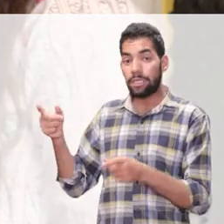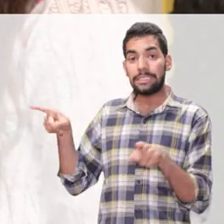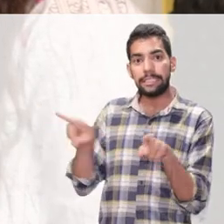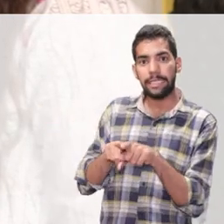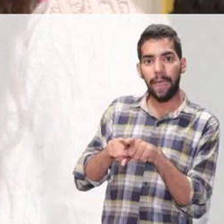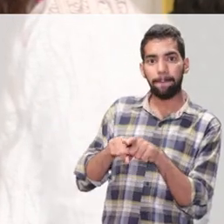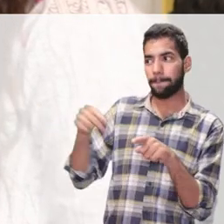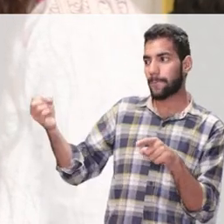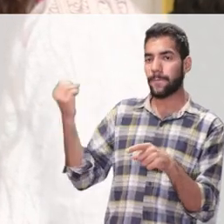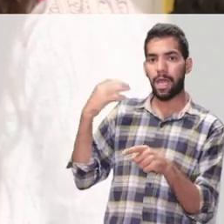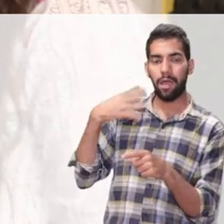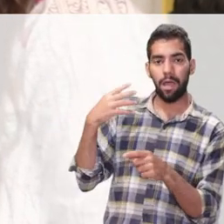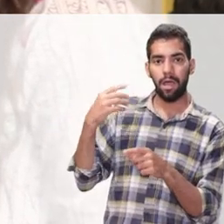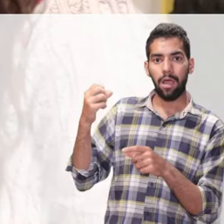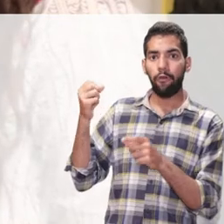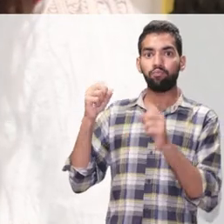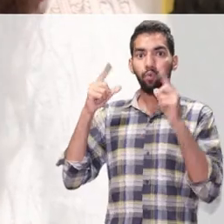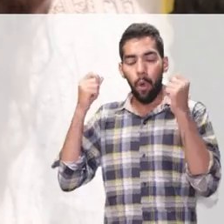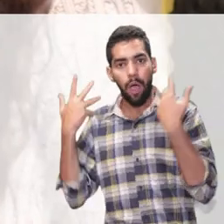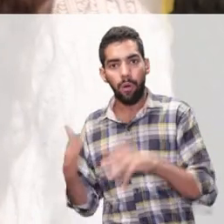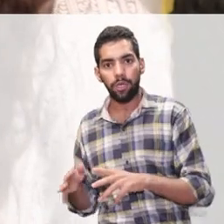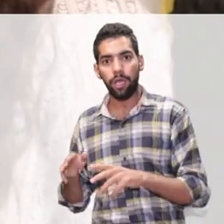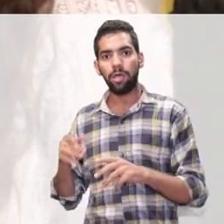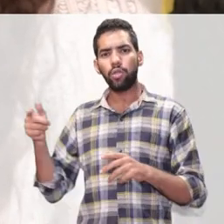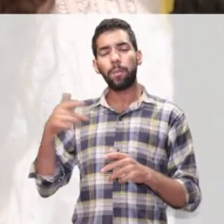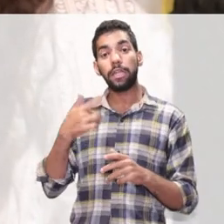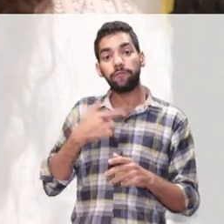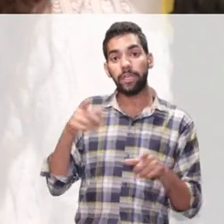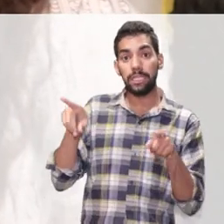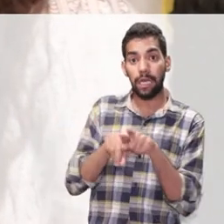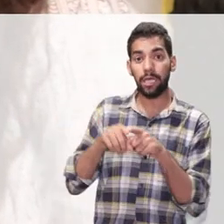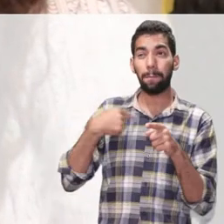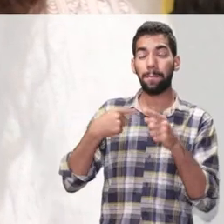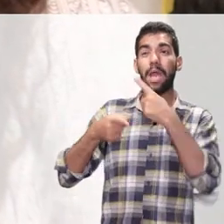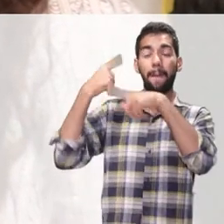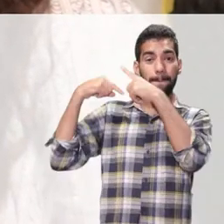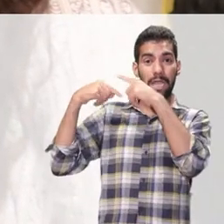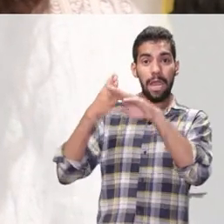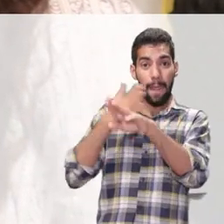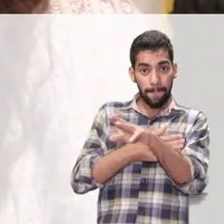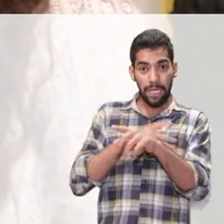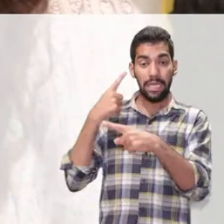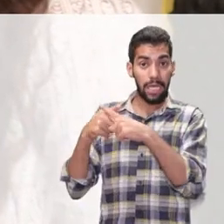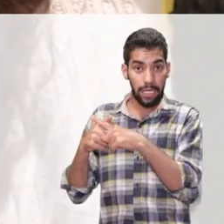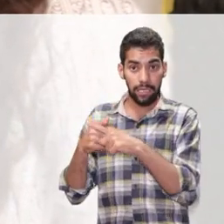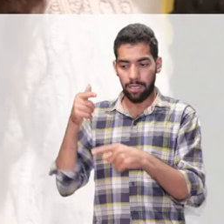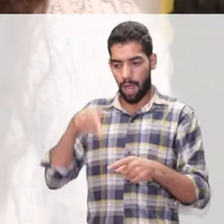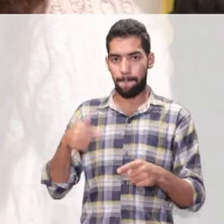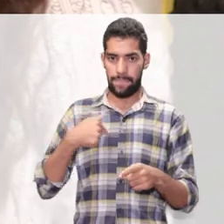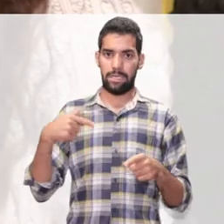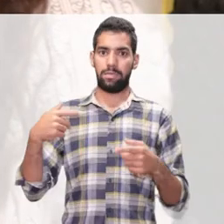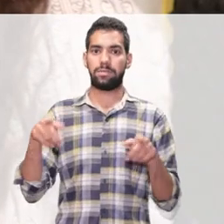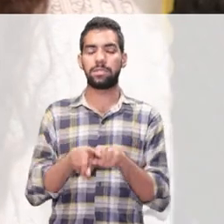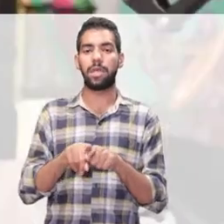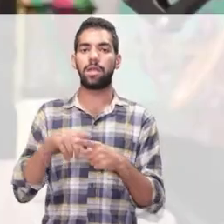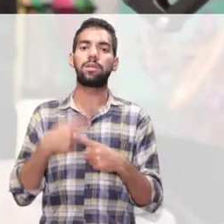मैं बड़ा फैन हूं कि नहीं यार शक्ति से बात नहीं करनी है क्योंकि एक दल को आपके साथ यह सिर्फ इसी प्रकार मौजूद हैं आपके पास बोलने को कुछ नहीं हुआ